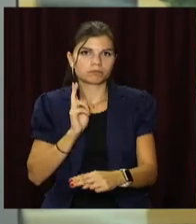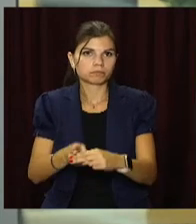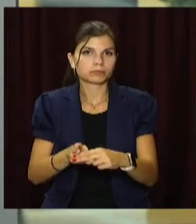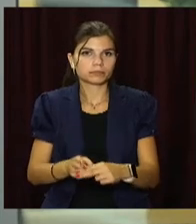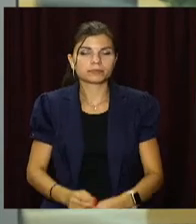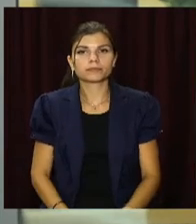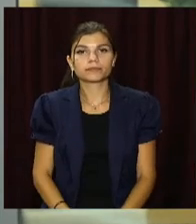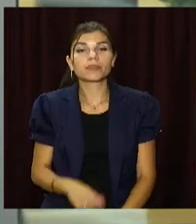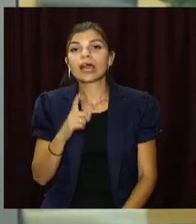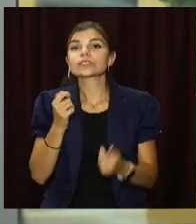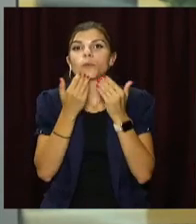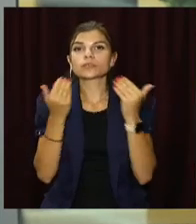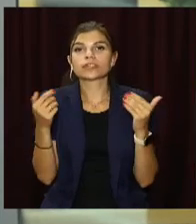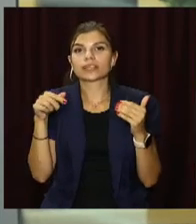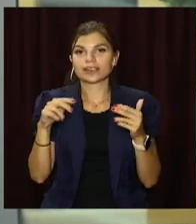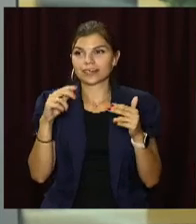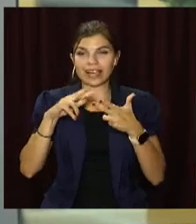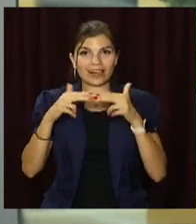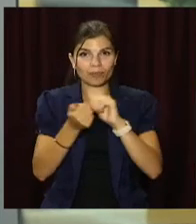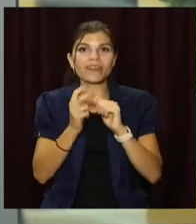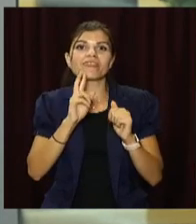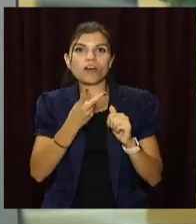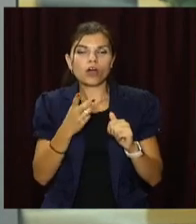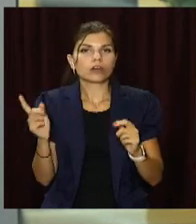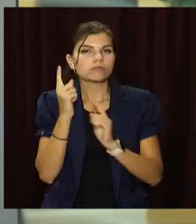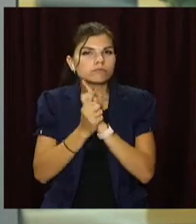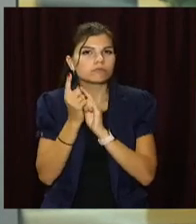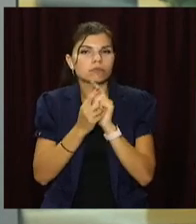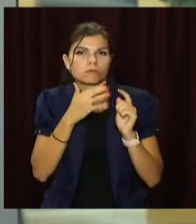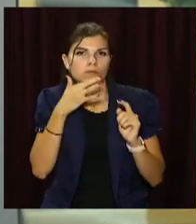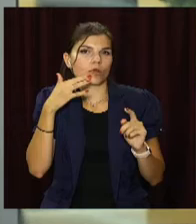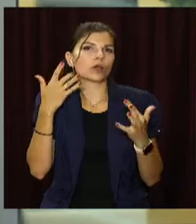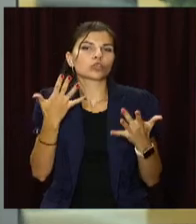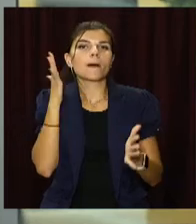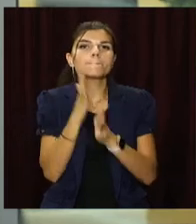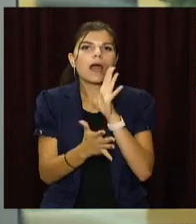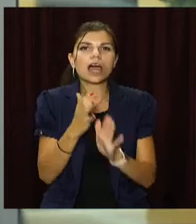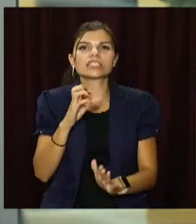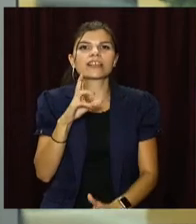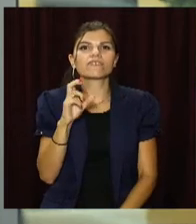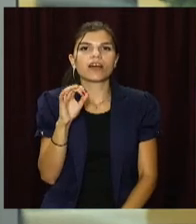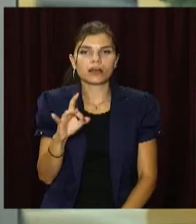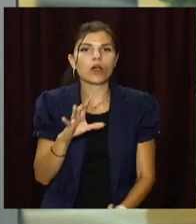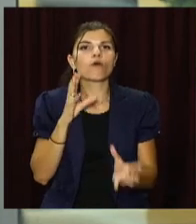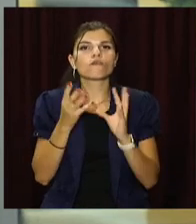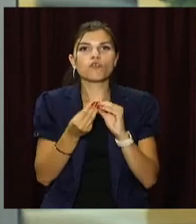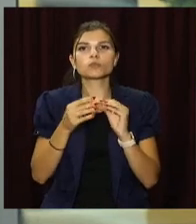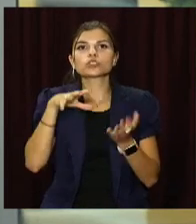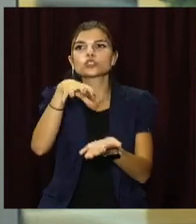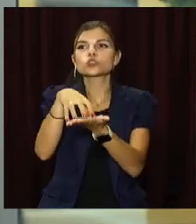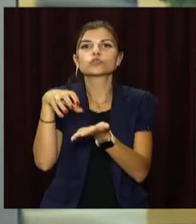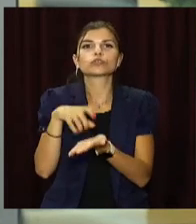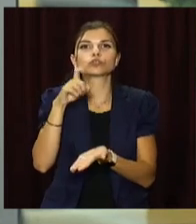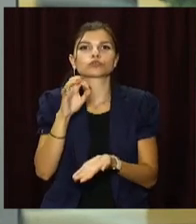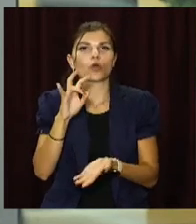За 2 останні роки в Кам'янському реконструювали та осучаснили понад 2 десятки парків та скверів, розпочали з загальноміських зон